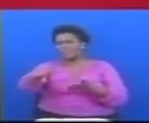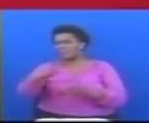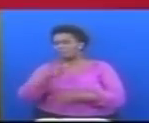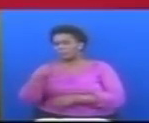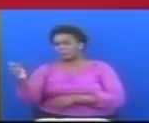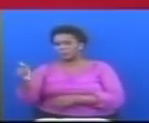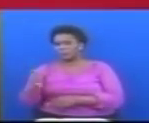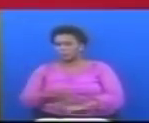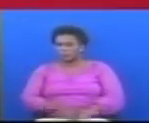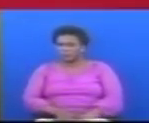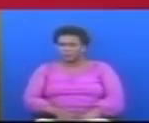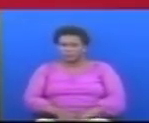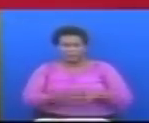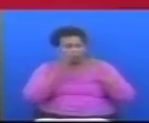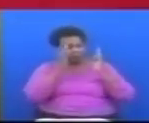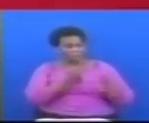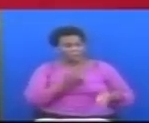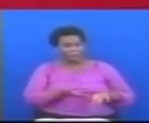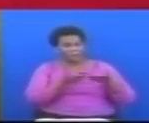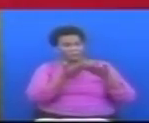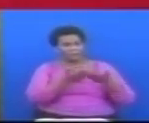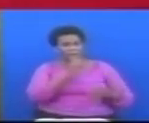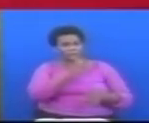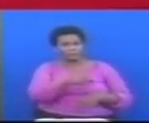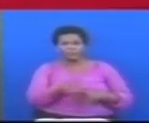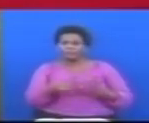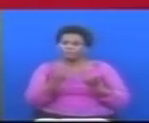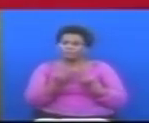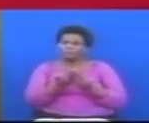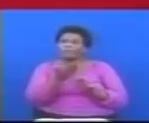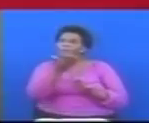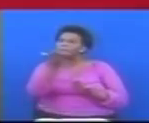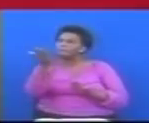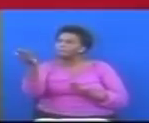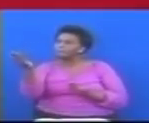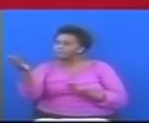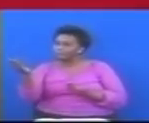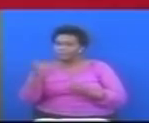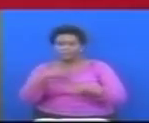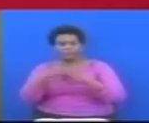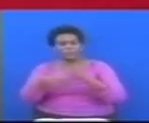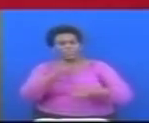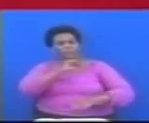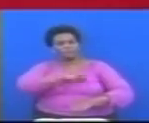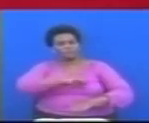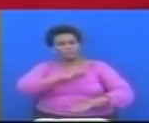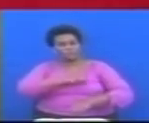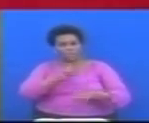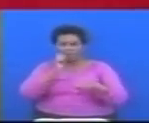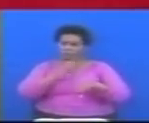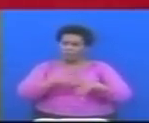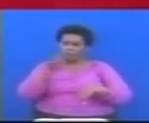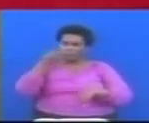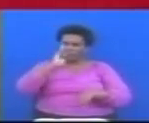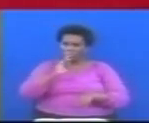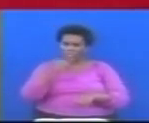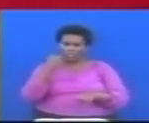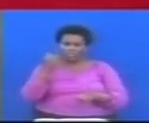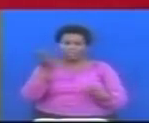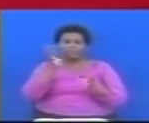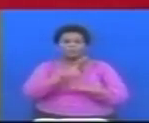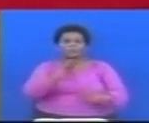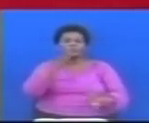hiyo. Mheshimiwa Naibu Spika, na wanaomba wananchi wawe na subira wakati serikali inakamilisha uhakiki